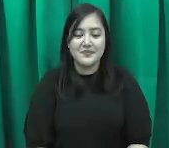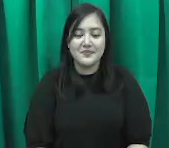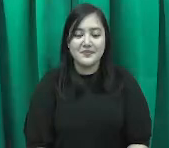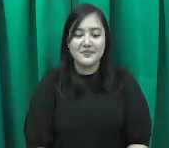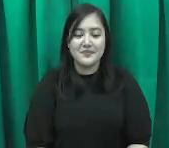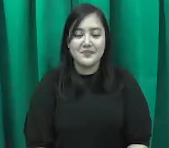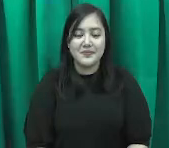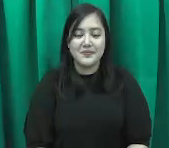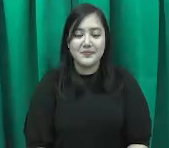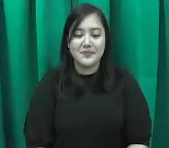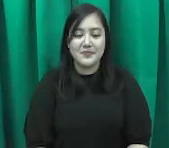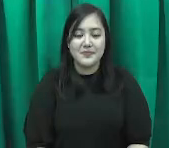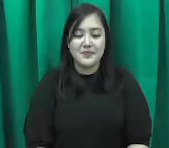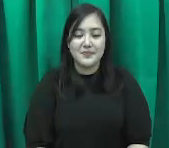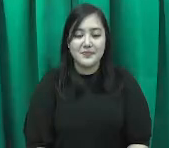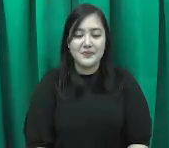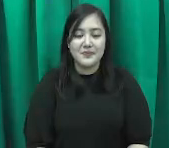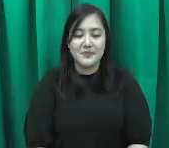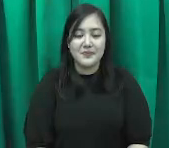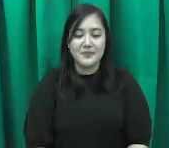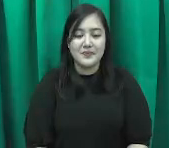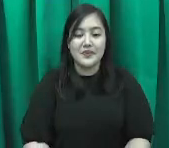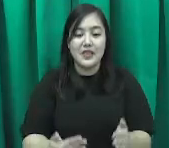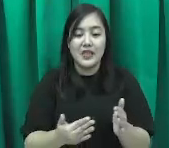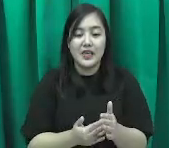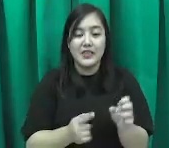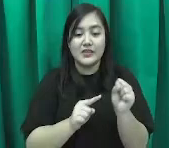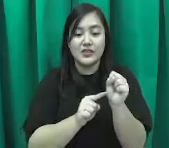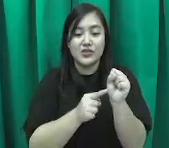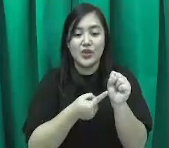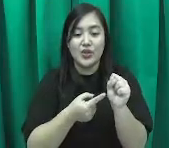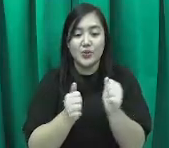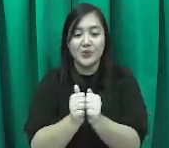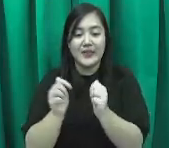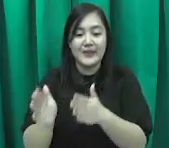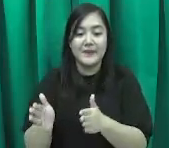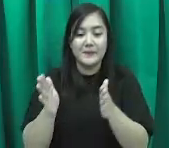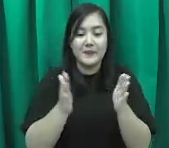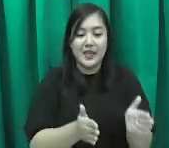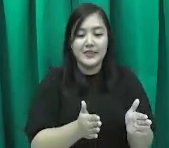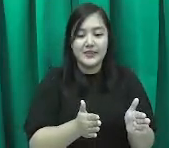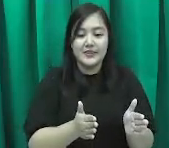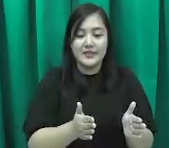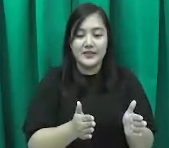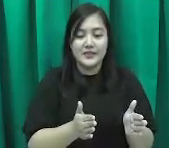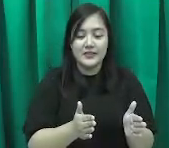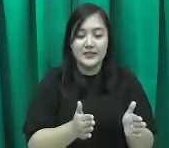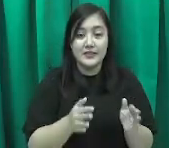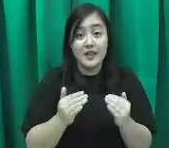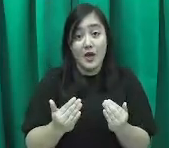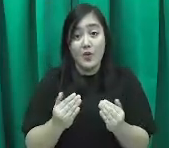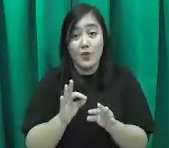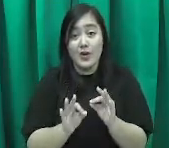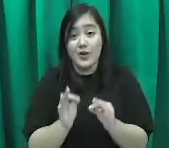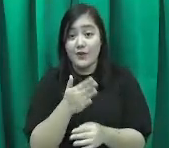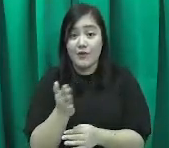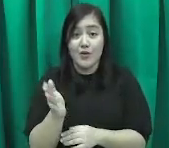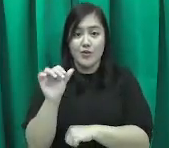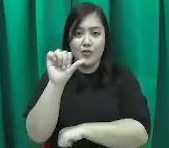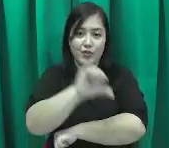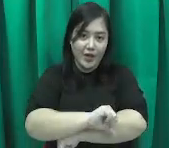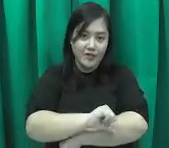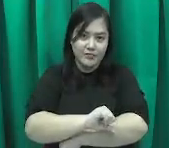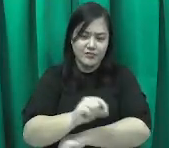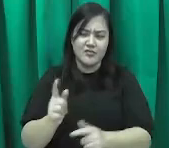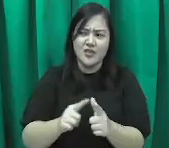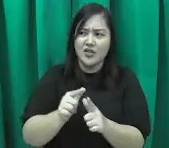dapat na nung una pa lang nilatag mo na sa kanya ngayon, ngayon, pag nag-failure kayo, balik kayo doon. Saan ba tayo nag-failure? Eh,